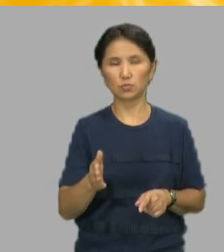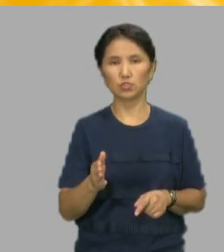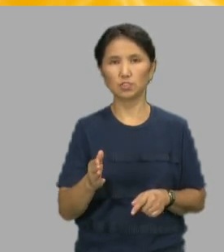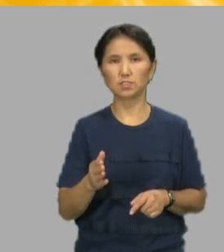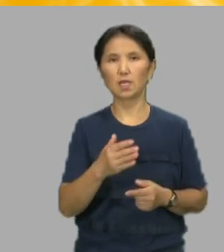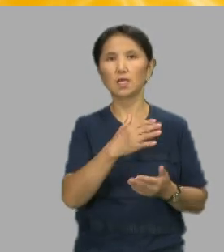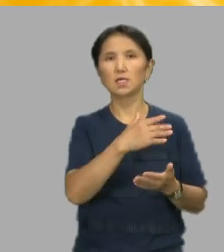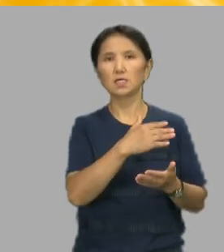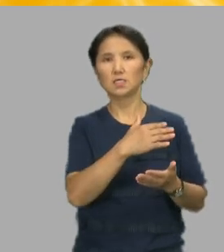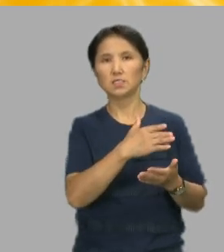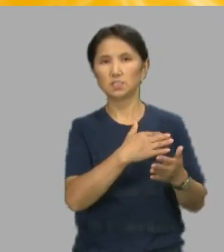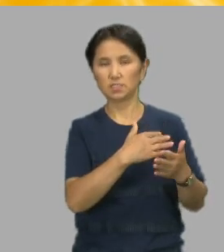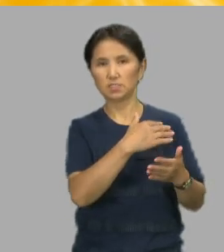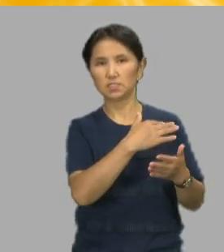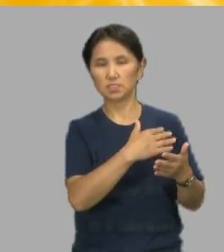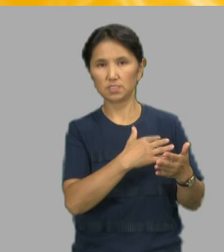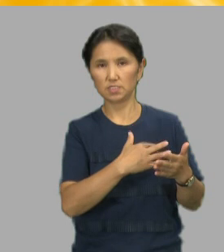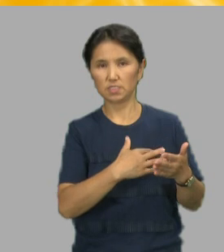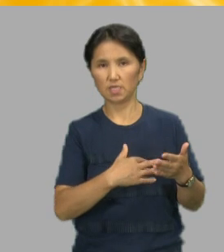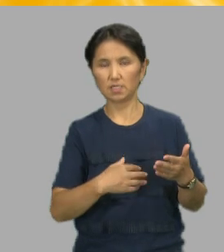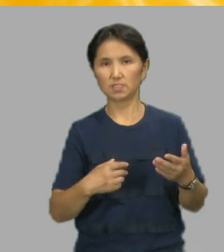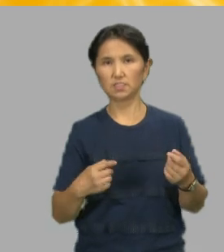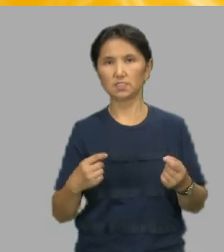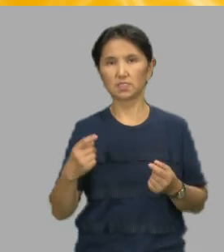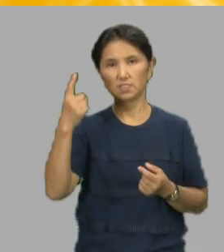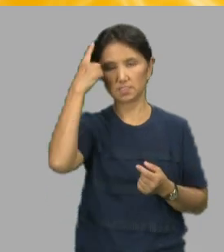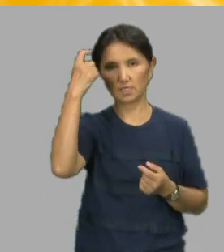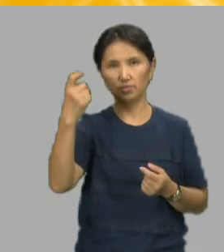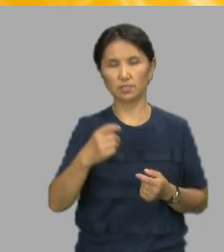чтобы получился текст сообщения.